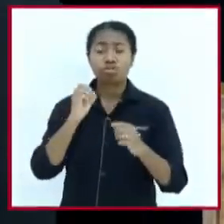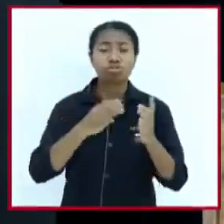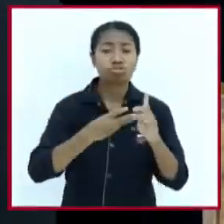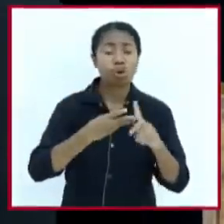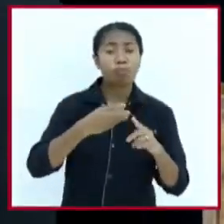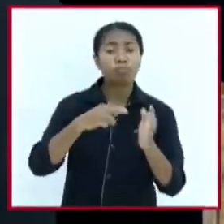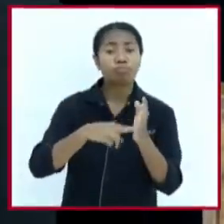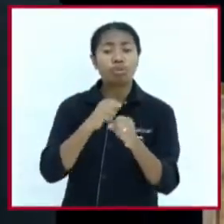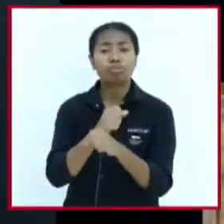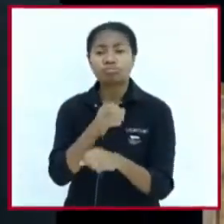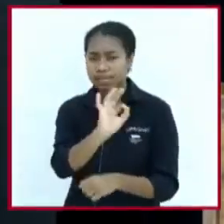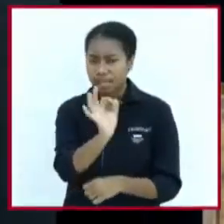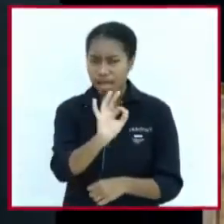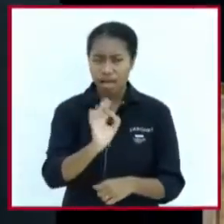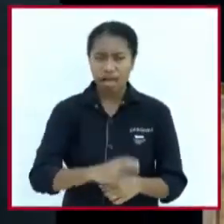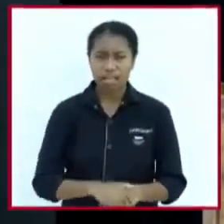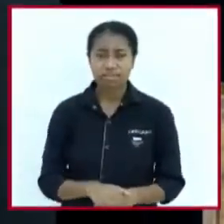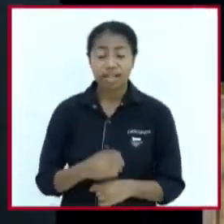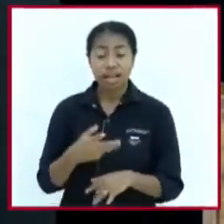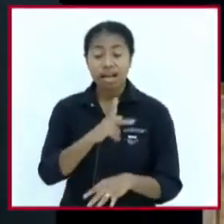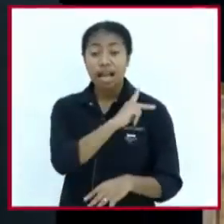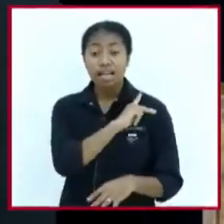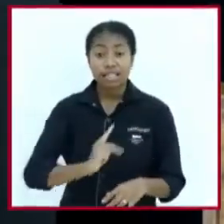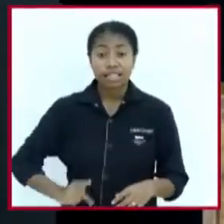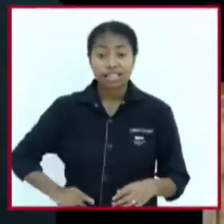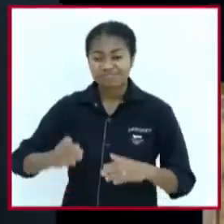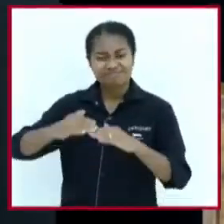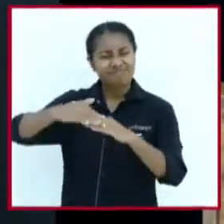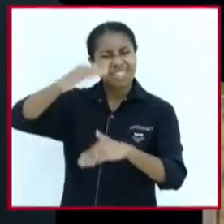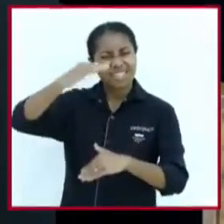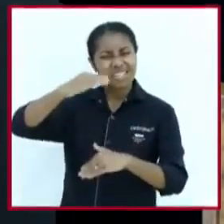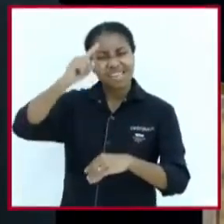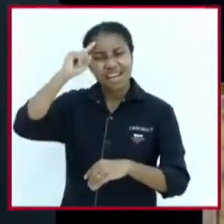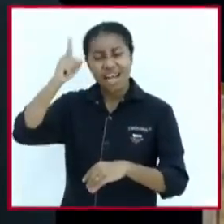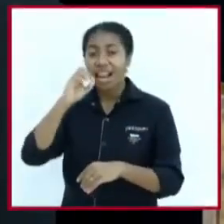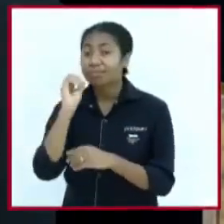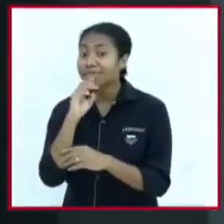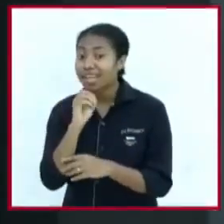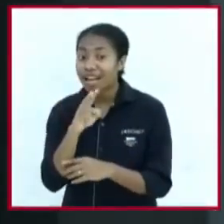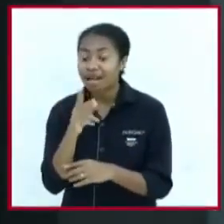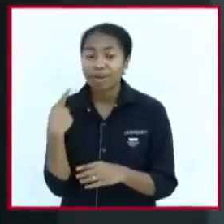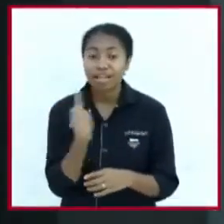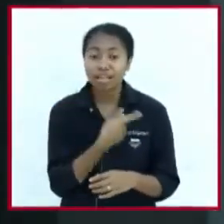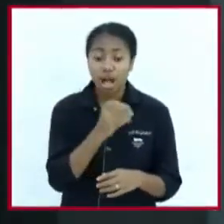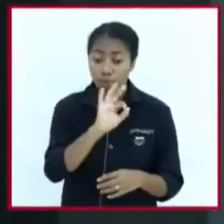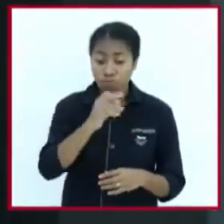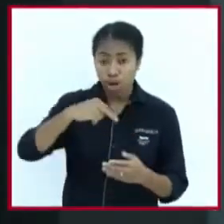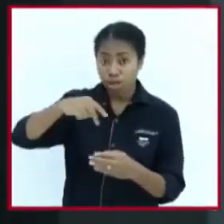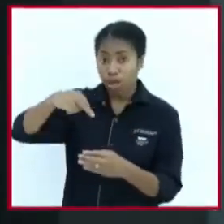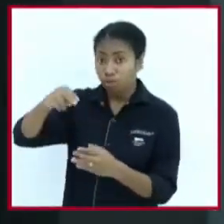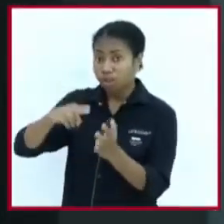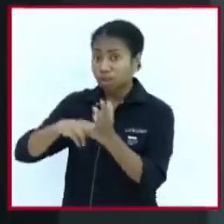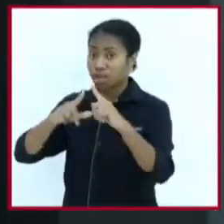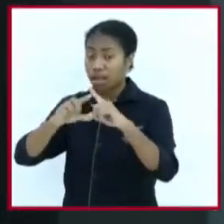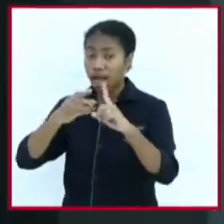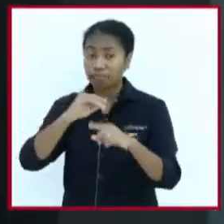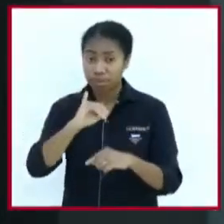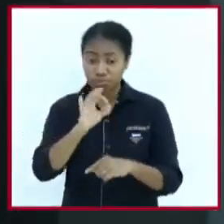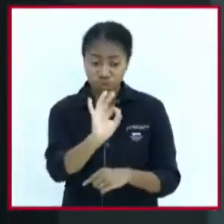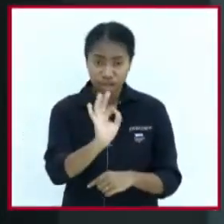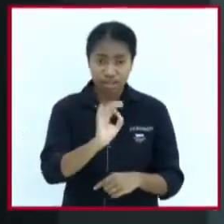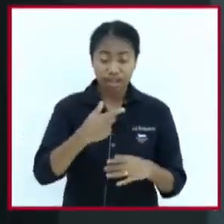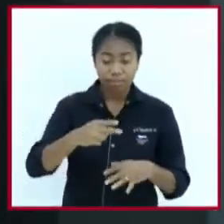saudari unggul karena Allah bicara kepada kita bukan lewat nabi-nabi Tapi lewat